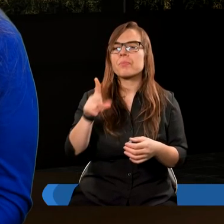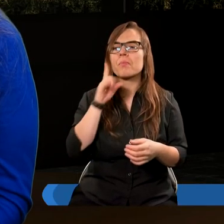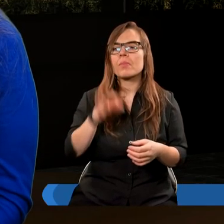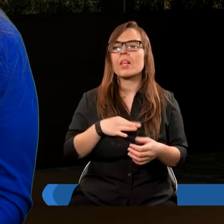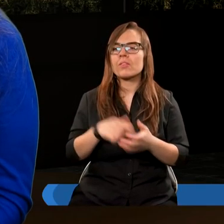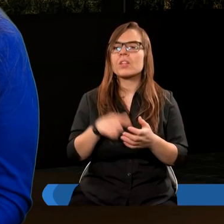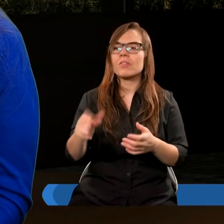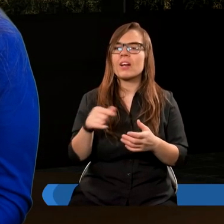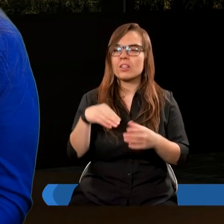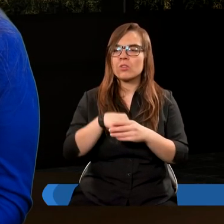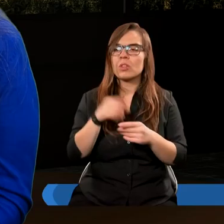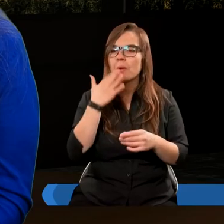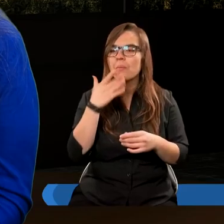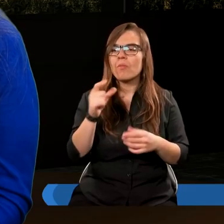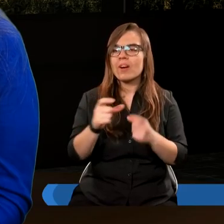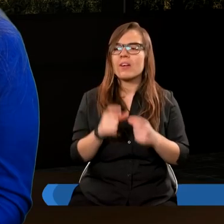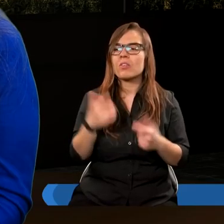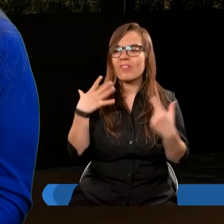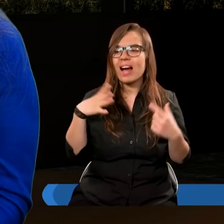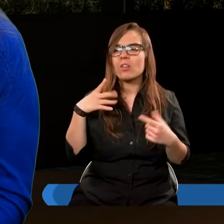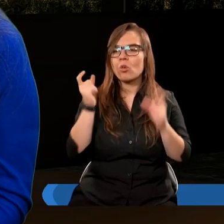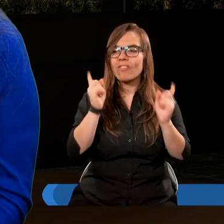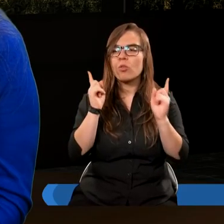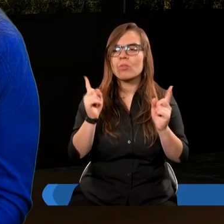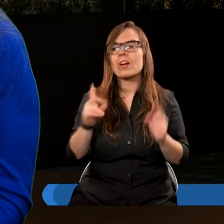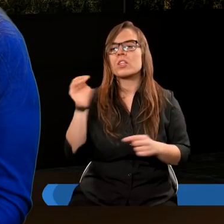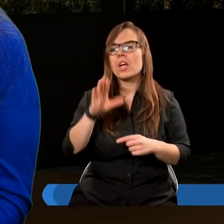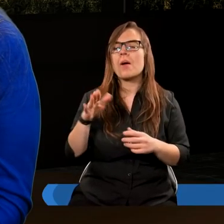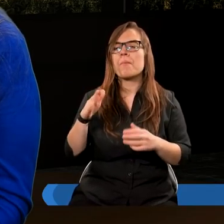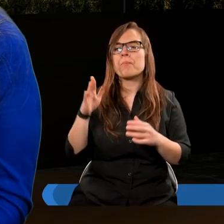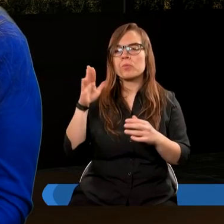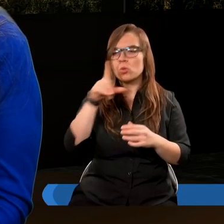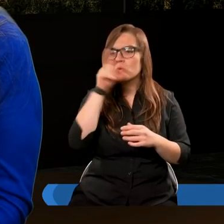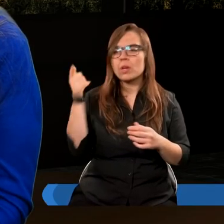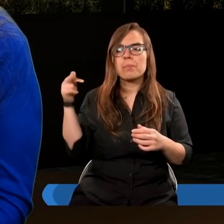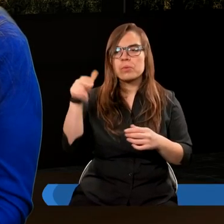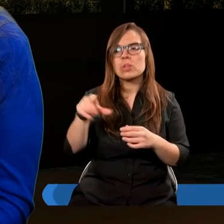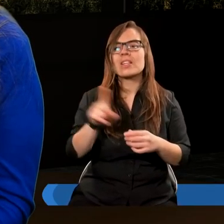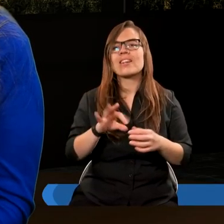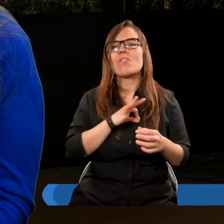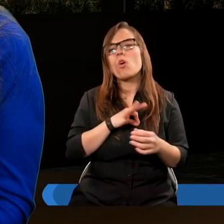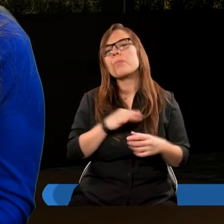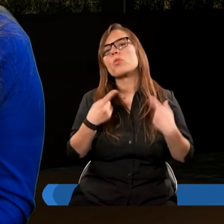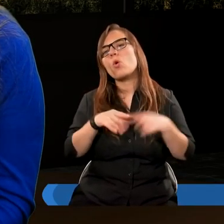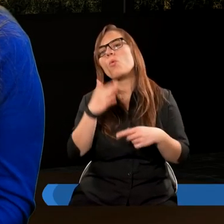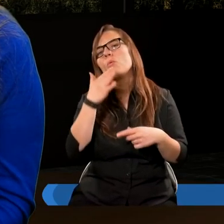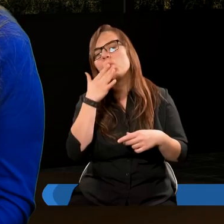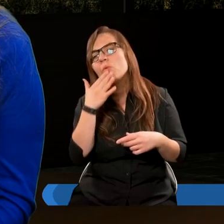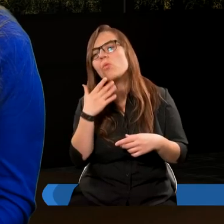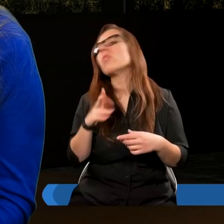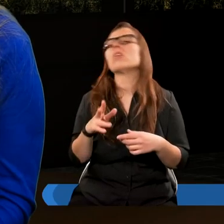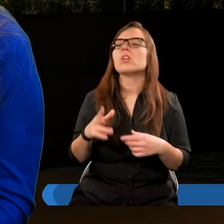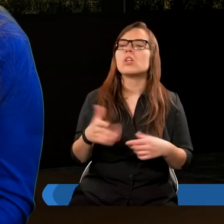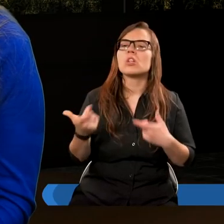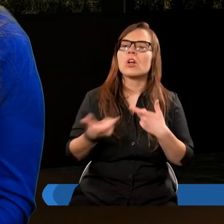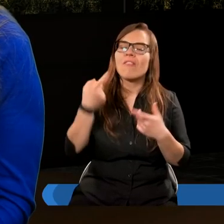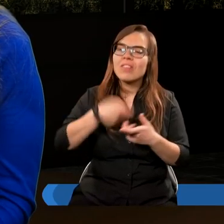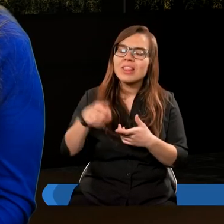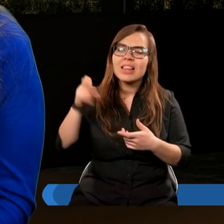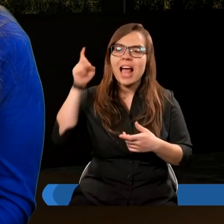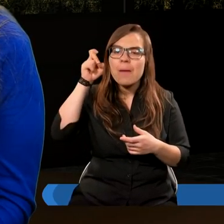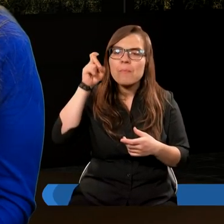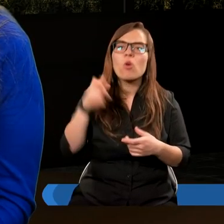własnych zasługach. Warto zwrócić uwagę, że ludzie przychodzą jakby ze swoimi dokonaniami. Prorokujemy, wypędzamy